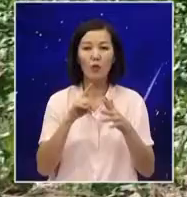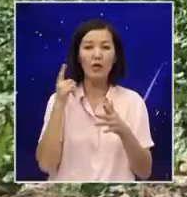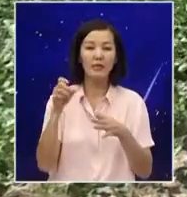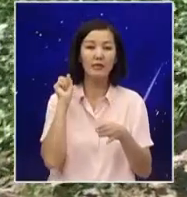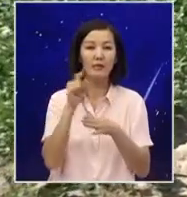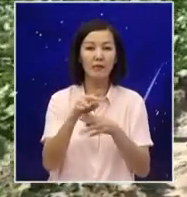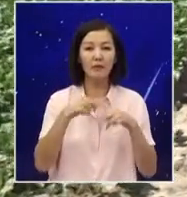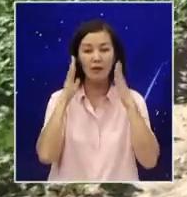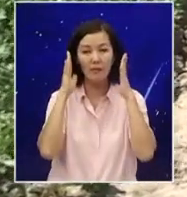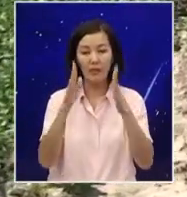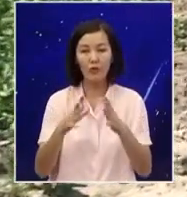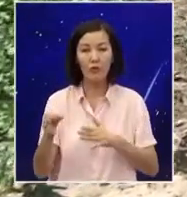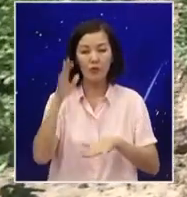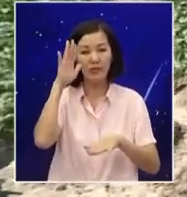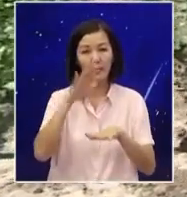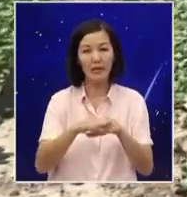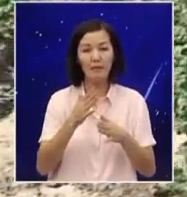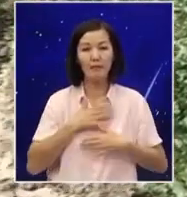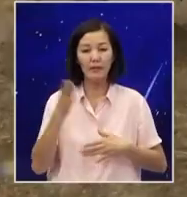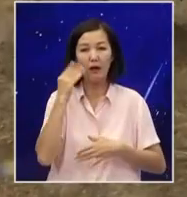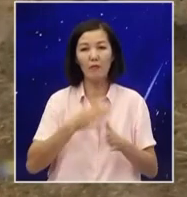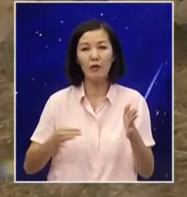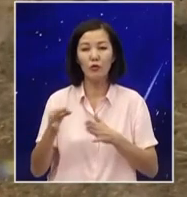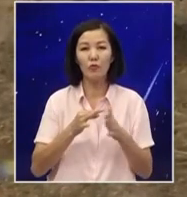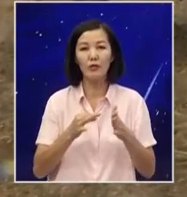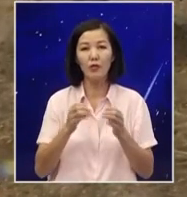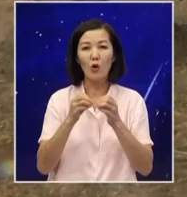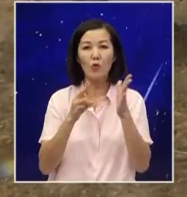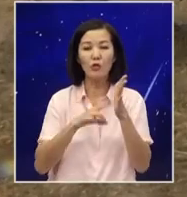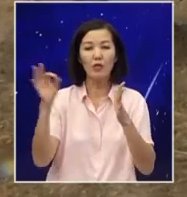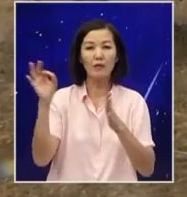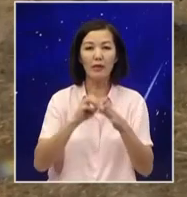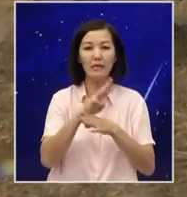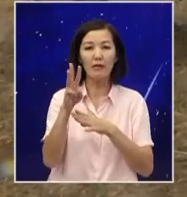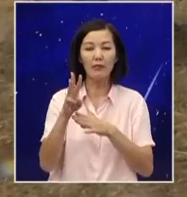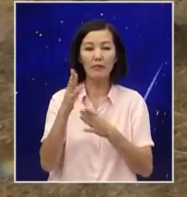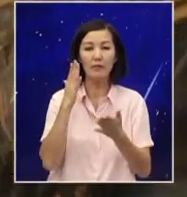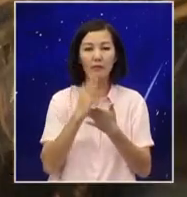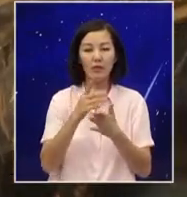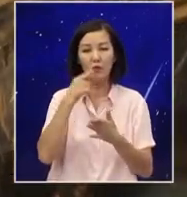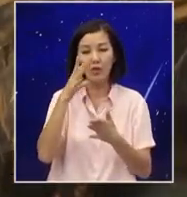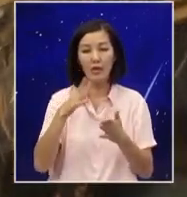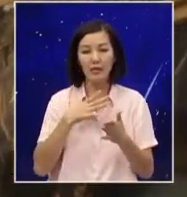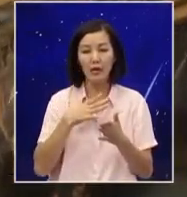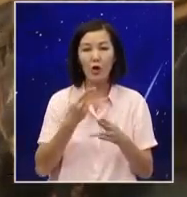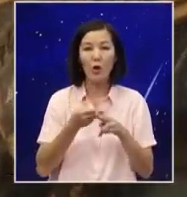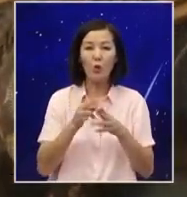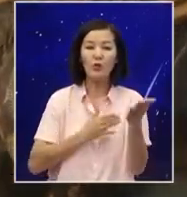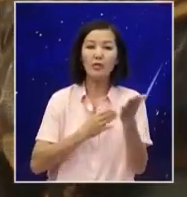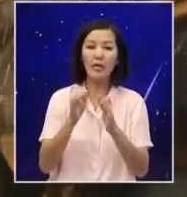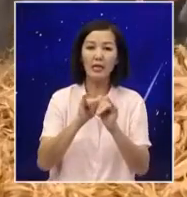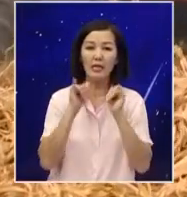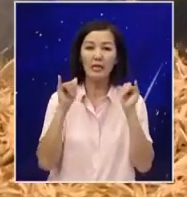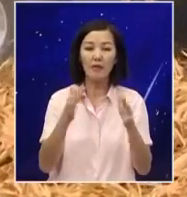беріп отыр. Бұл бойынша облыс әкімі біздің өңіріміз елдегі өнімнің 17% қамтамасыз етіп отырғанын айтты. Осы саланы әрі қарай